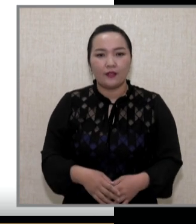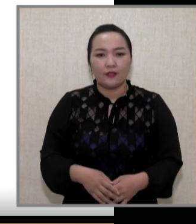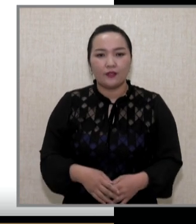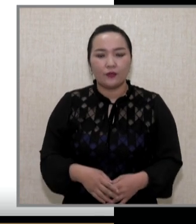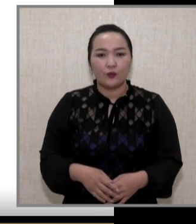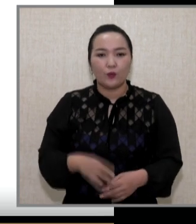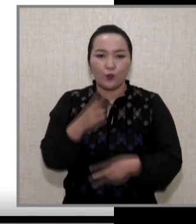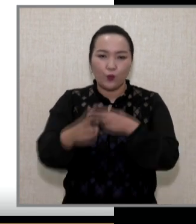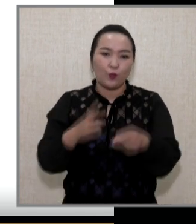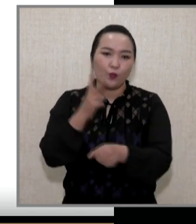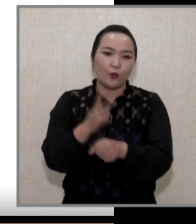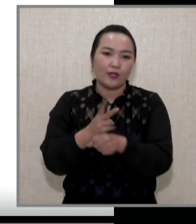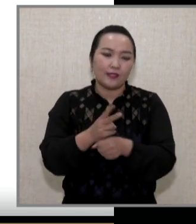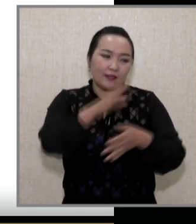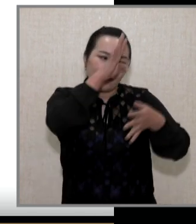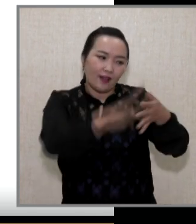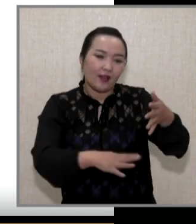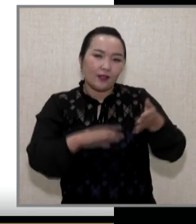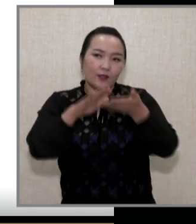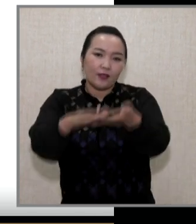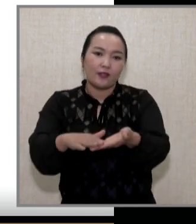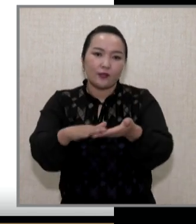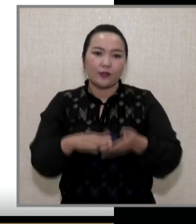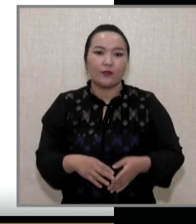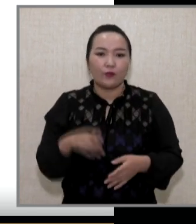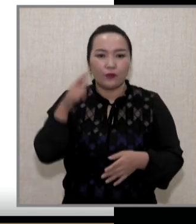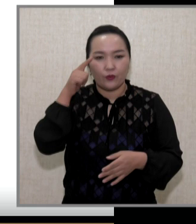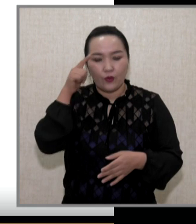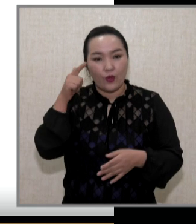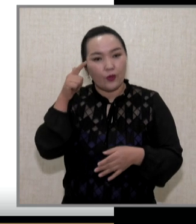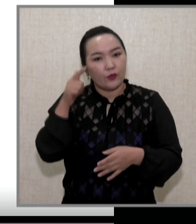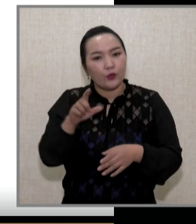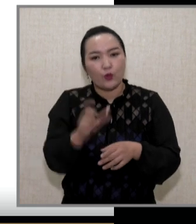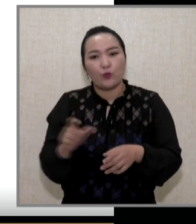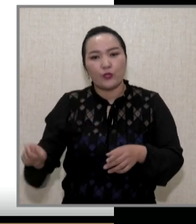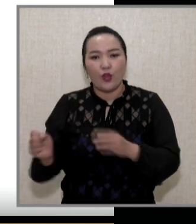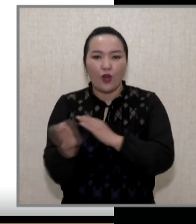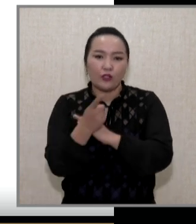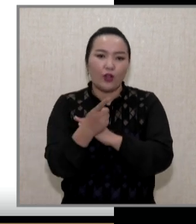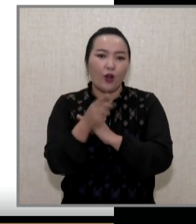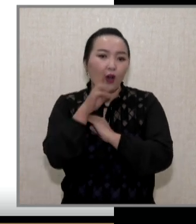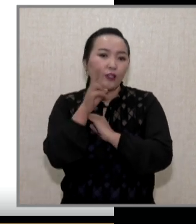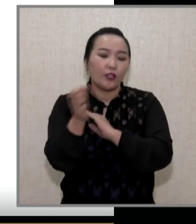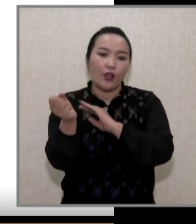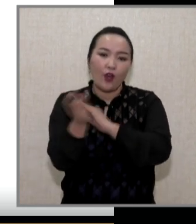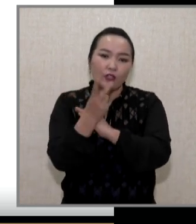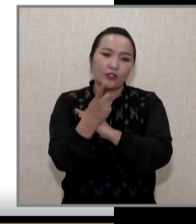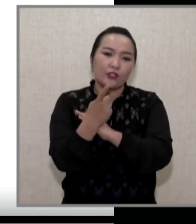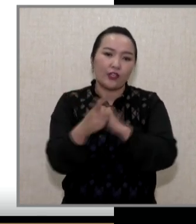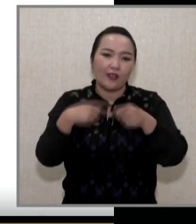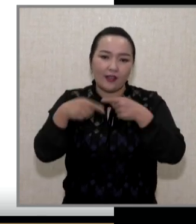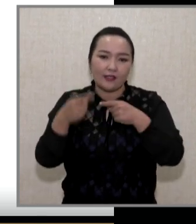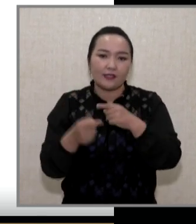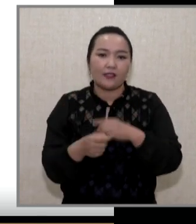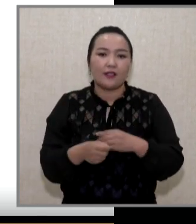нь монголчуудын улирлын хоол хүнсний хэрэглээ ач холбогдлын тухай. За дараа нь эрүүл мэндэд чарлахтай уламжлалт хоолыг